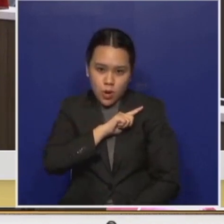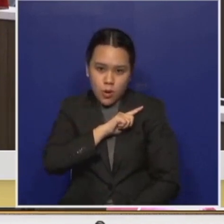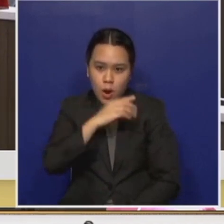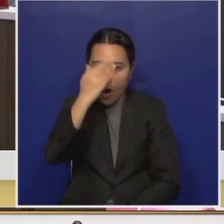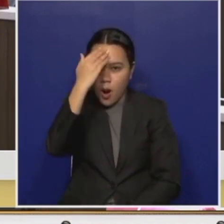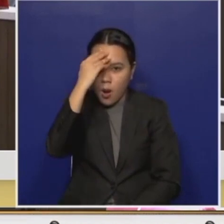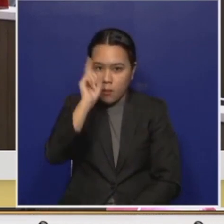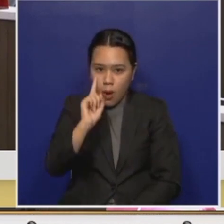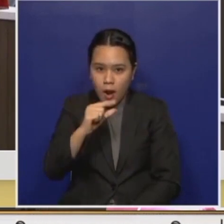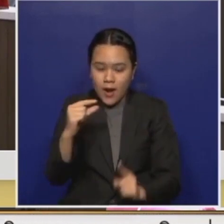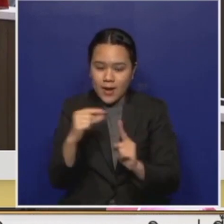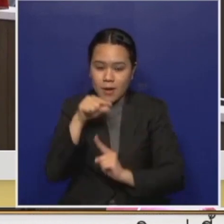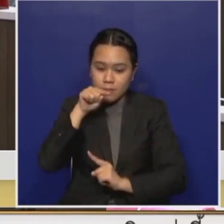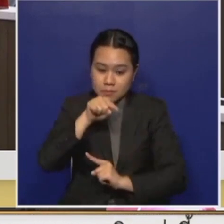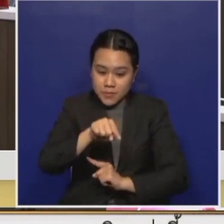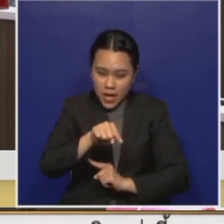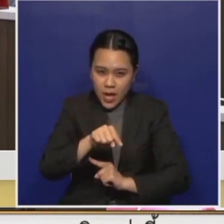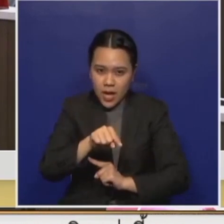ออกคำสั่งโยกเลิก